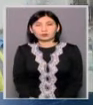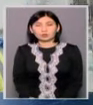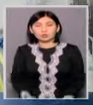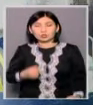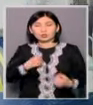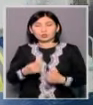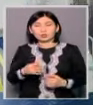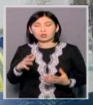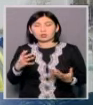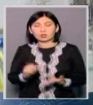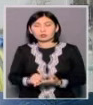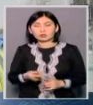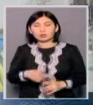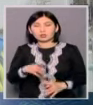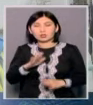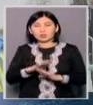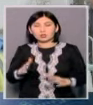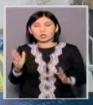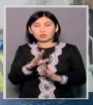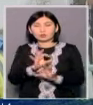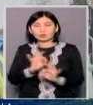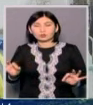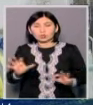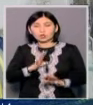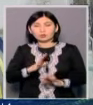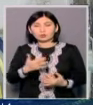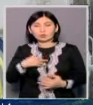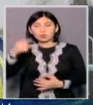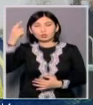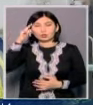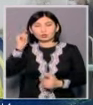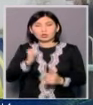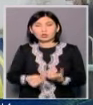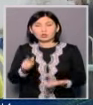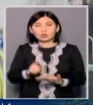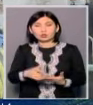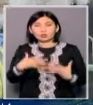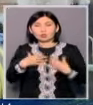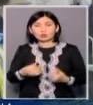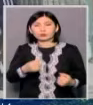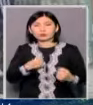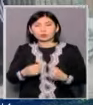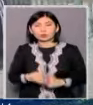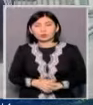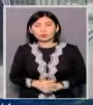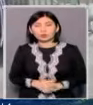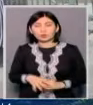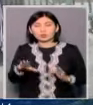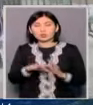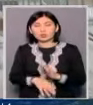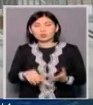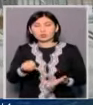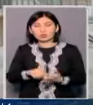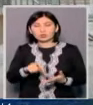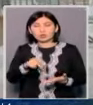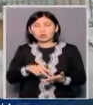Спортом я занимаюсь с детства. Погода сегодня тоже замечательная. Я думаю, что каждый должен заниматься спортом. Затем участники